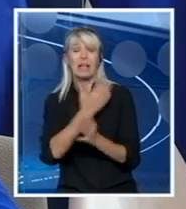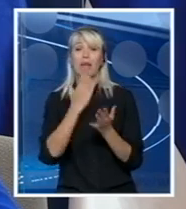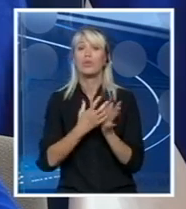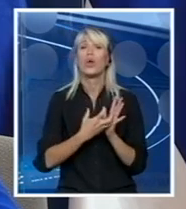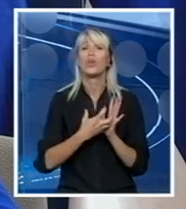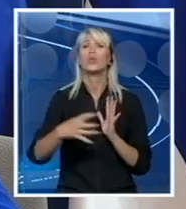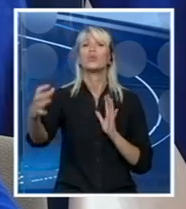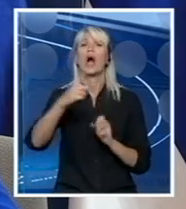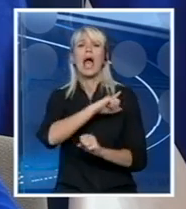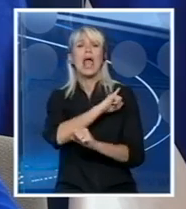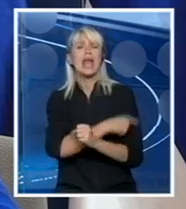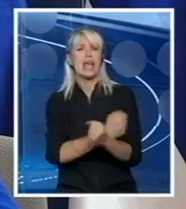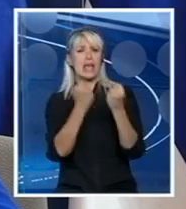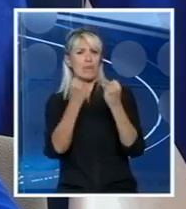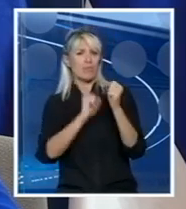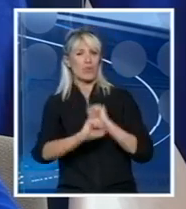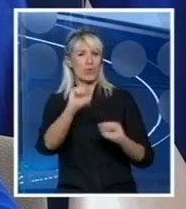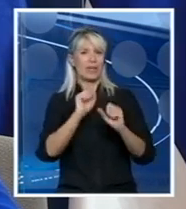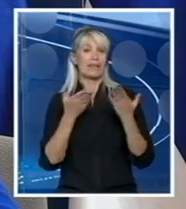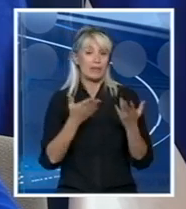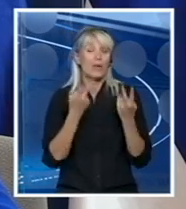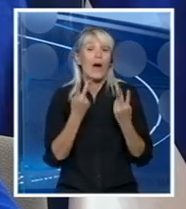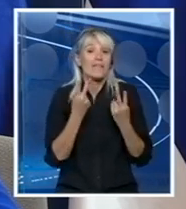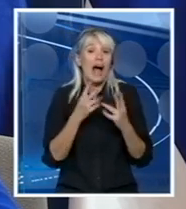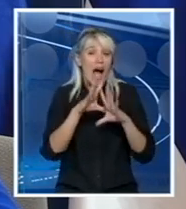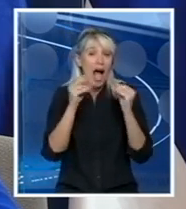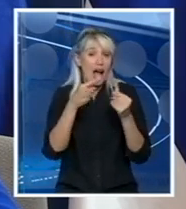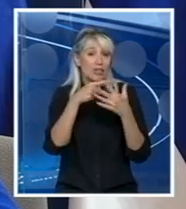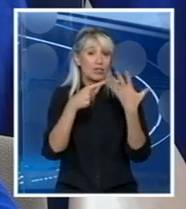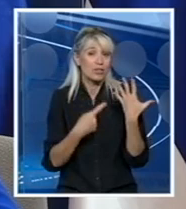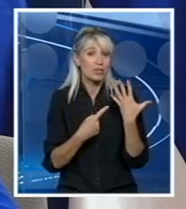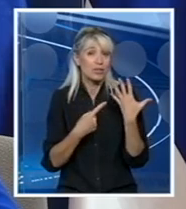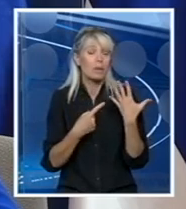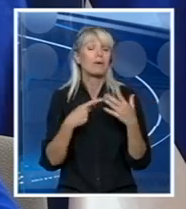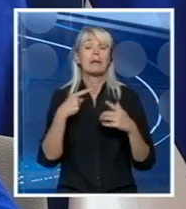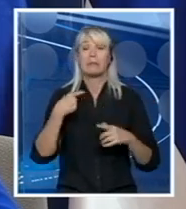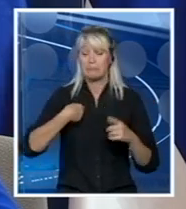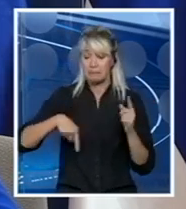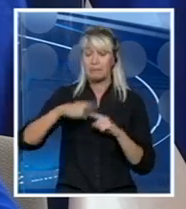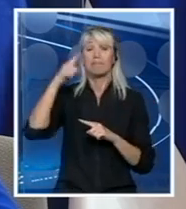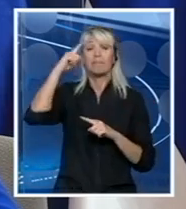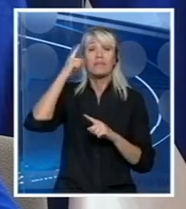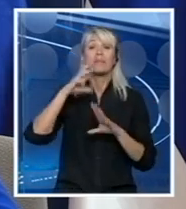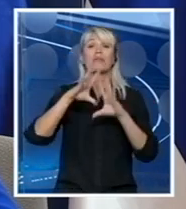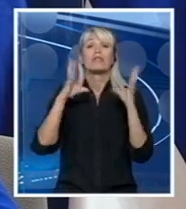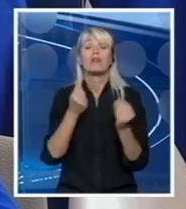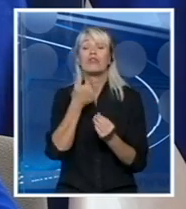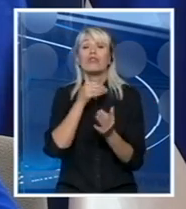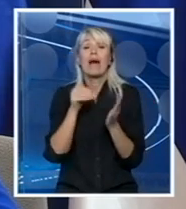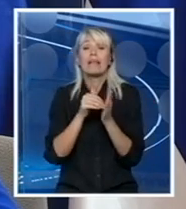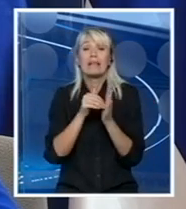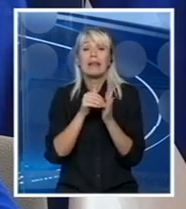Mi imamo definisane sve kriterijume za kada je u pitanju primjena vakcine u